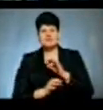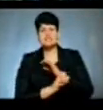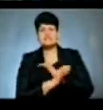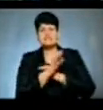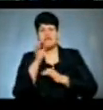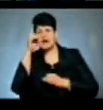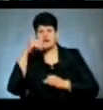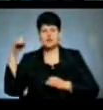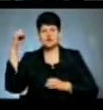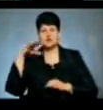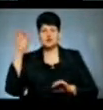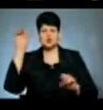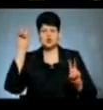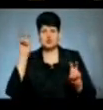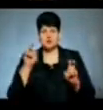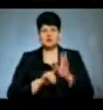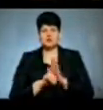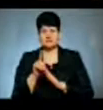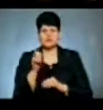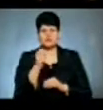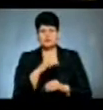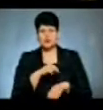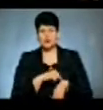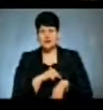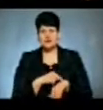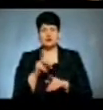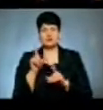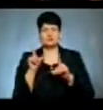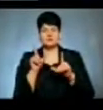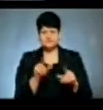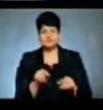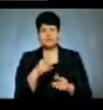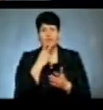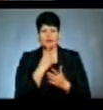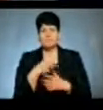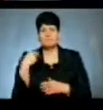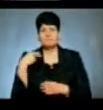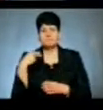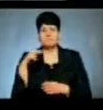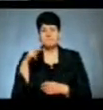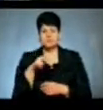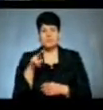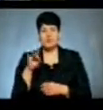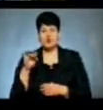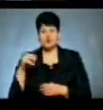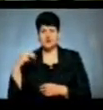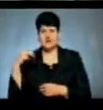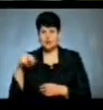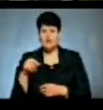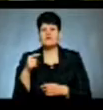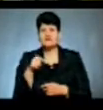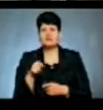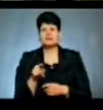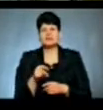об 11-й годині. О 16-й годині захід відвідав президент України Петро Порошенко. Він запізнився на годину.